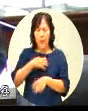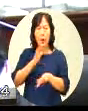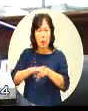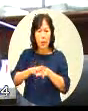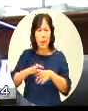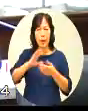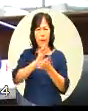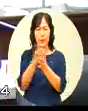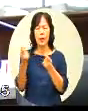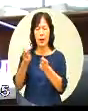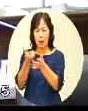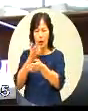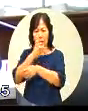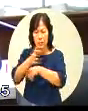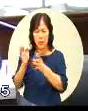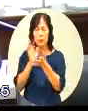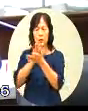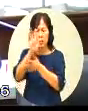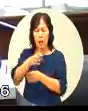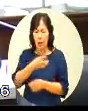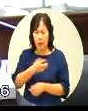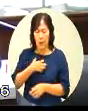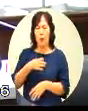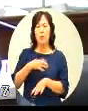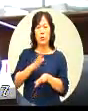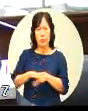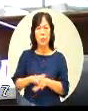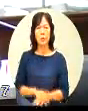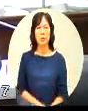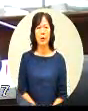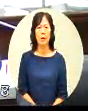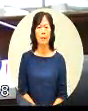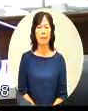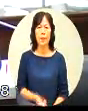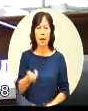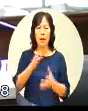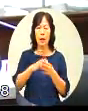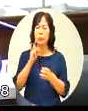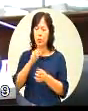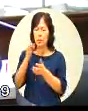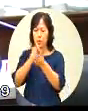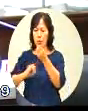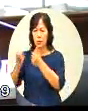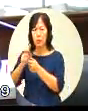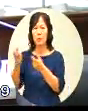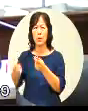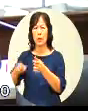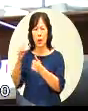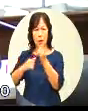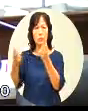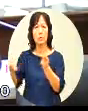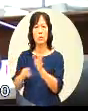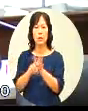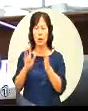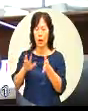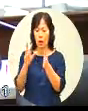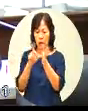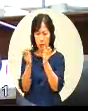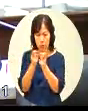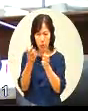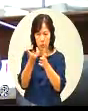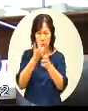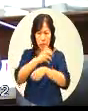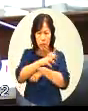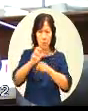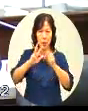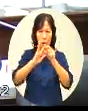超越人以后交通的梦魇。因为刚刚讲那个，我讲那个女儿的一个故事，还有最近前镇国中，好，他们的